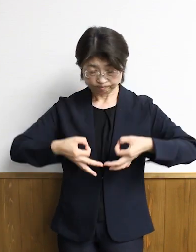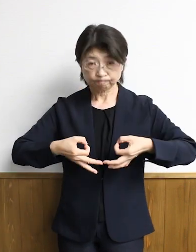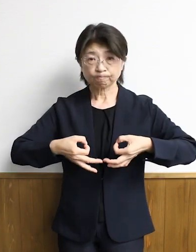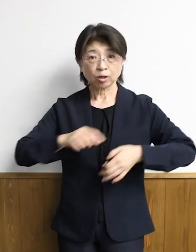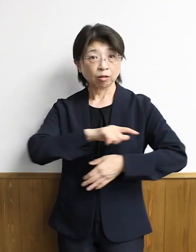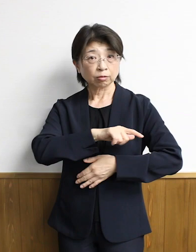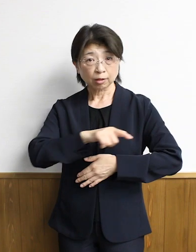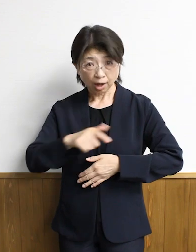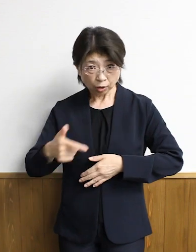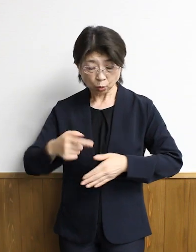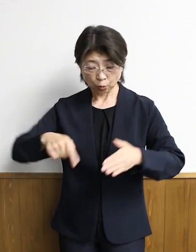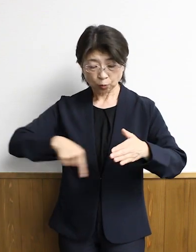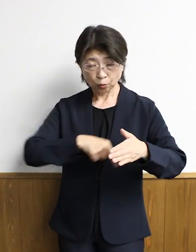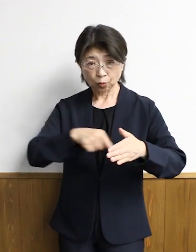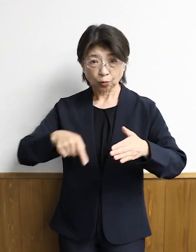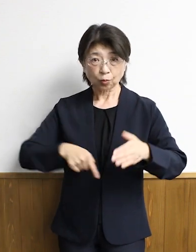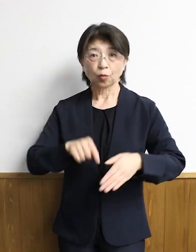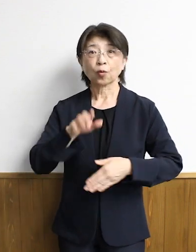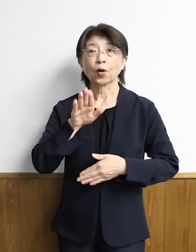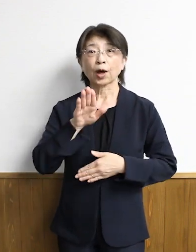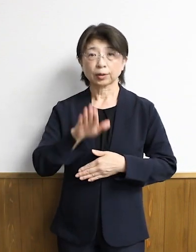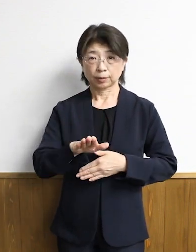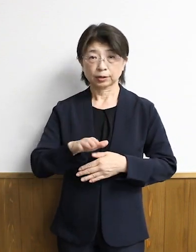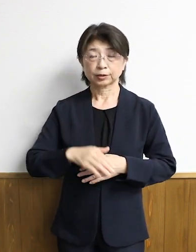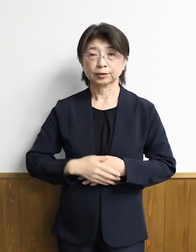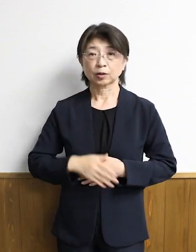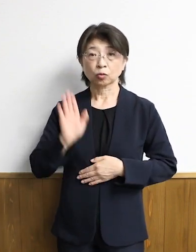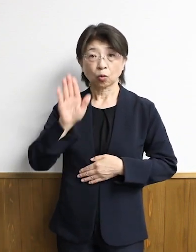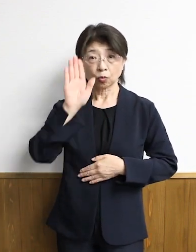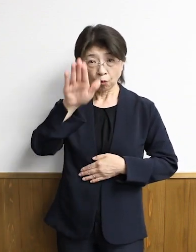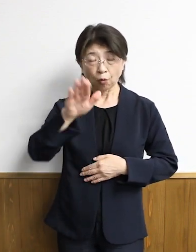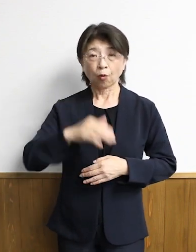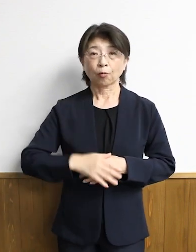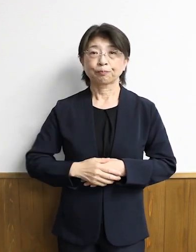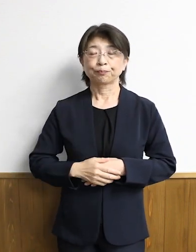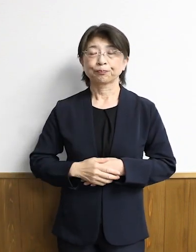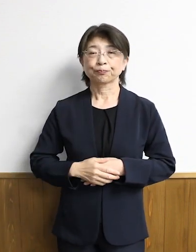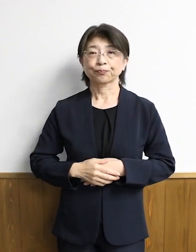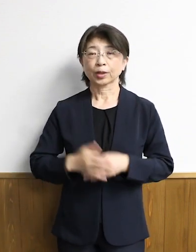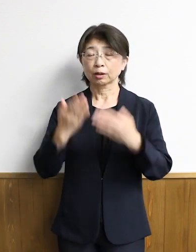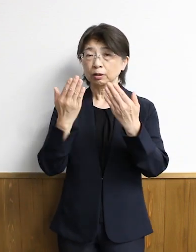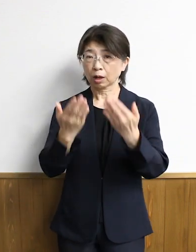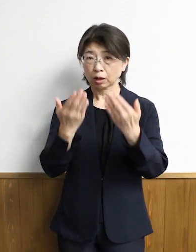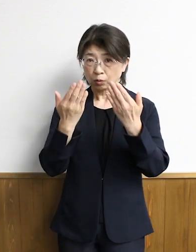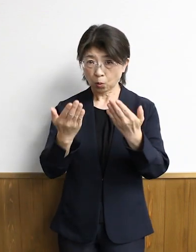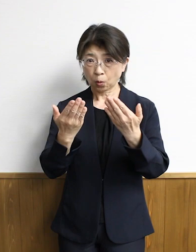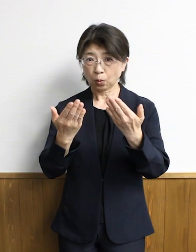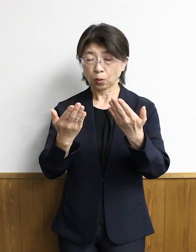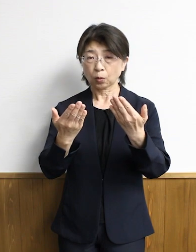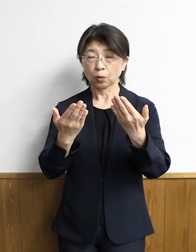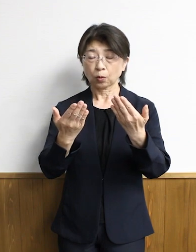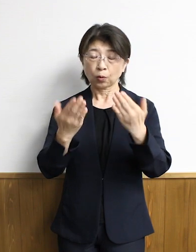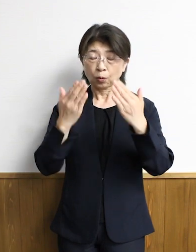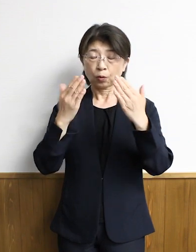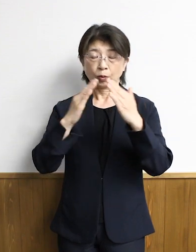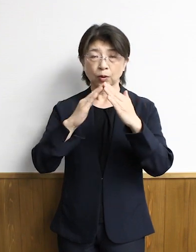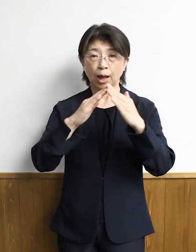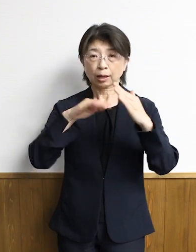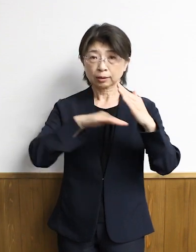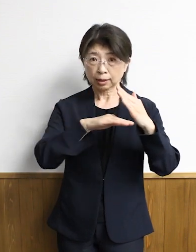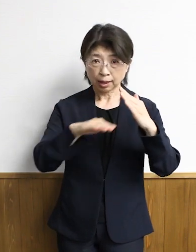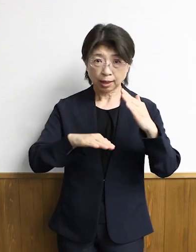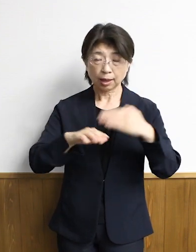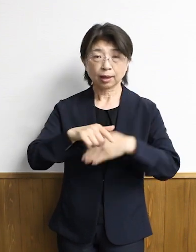て触れていますえ今後各学校及び家庭でのえ律